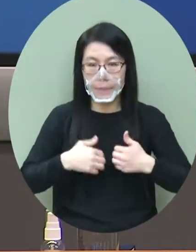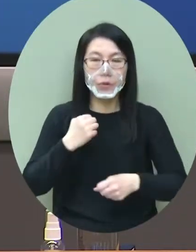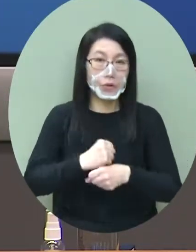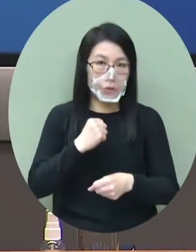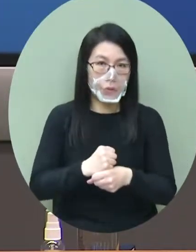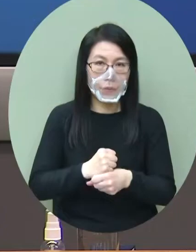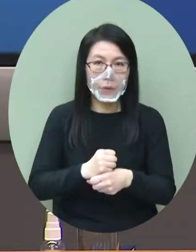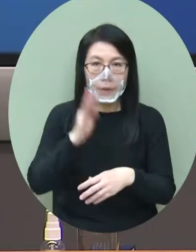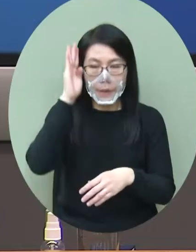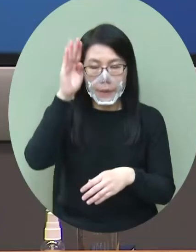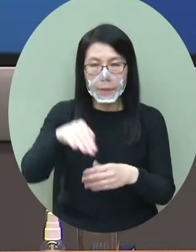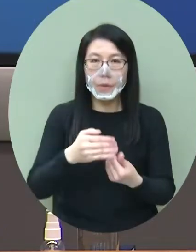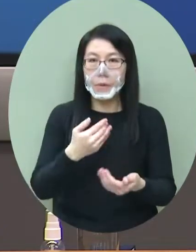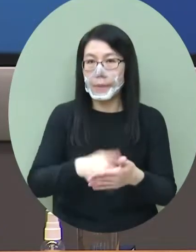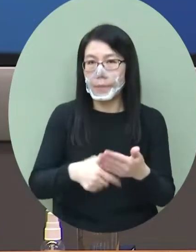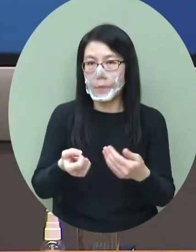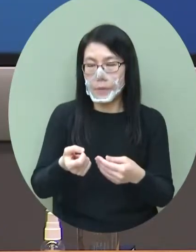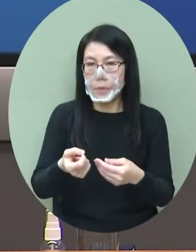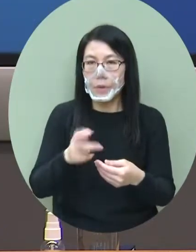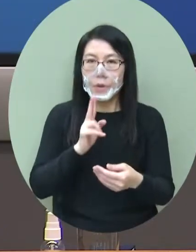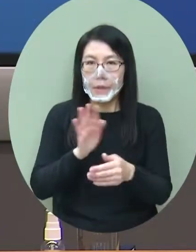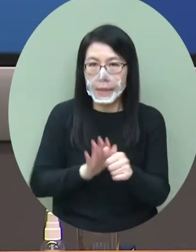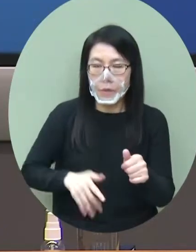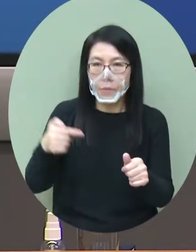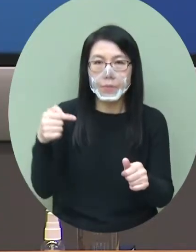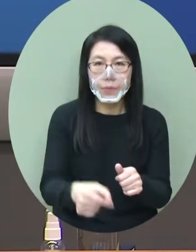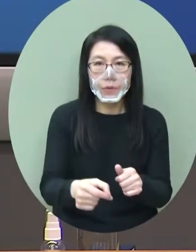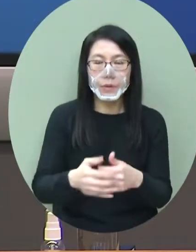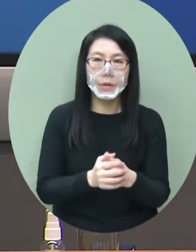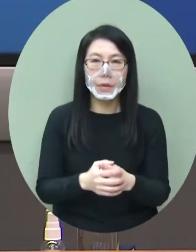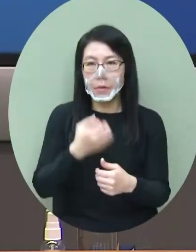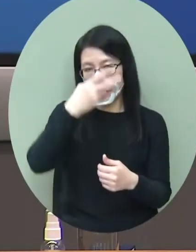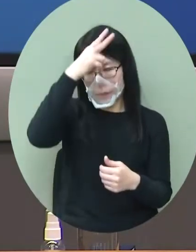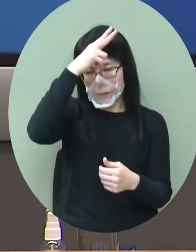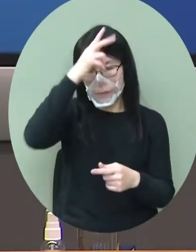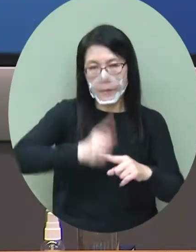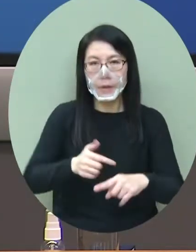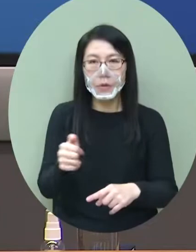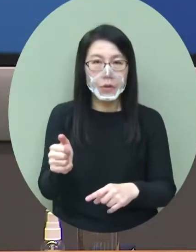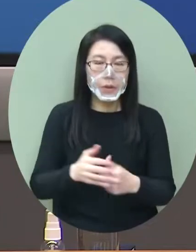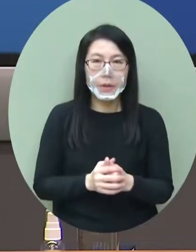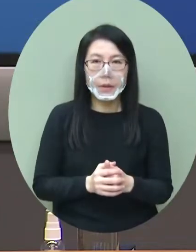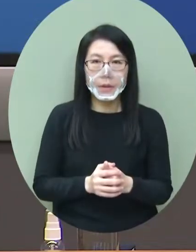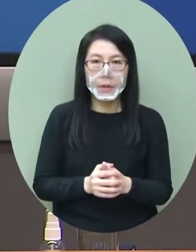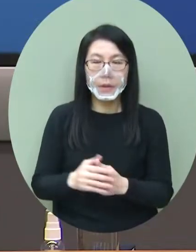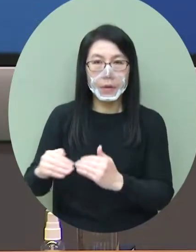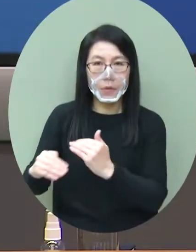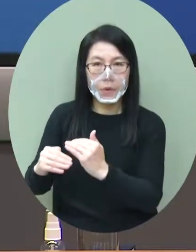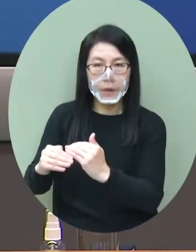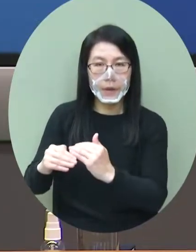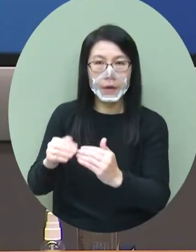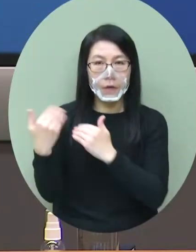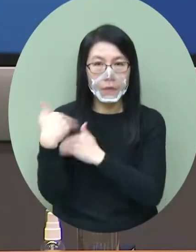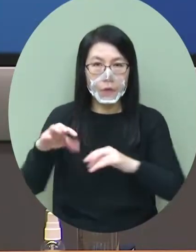展的急速措施，以减低疫情对于跨境陆路运输的影响。特区政府呢是非常感谢跨境